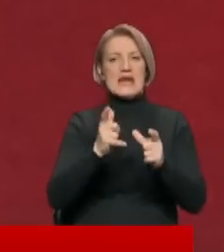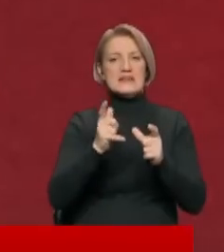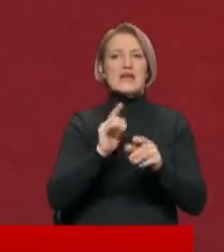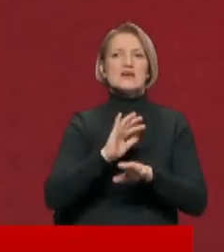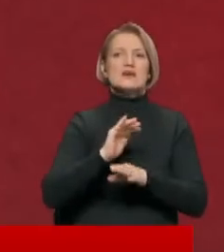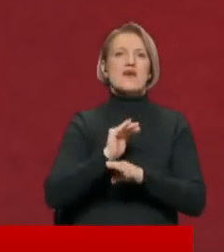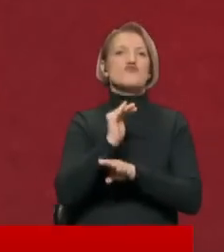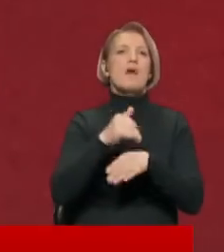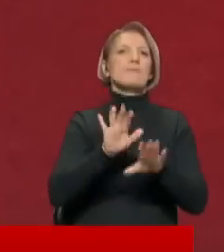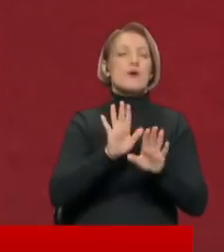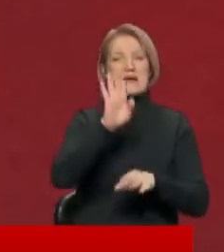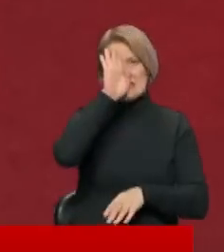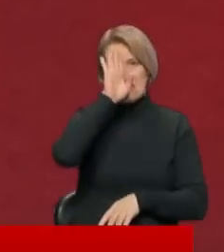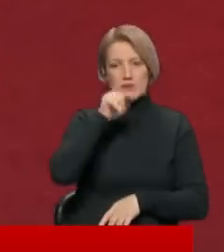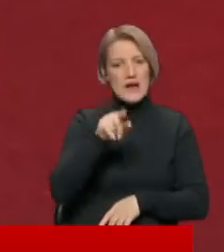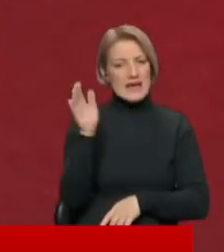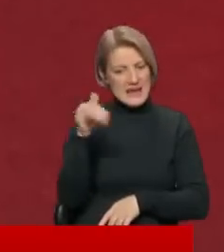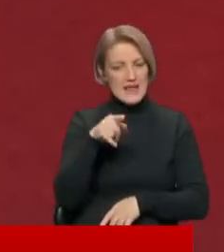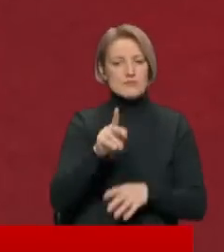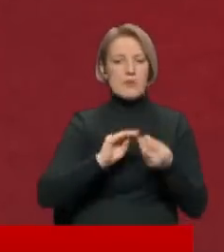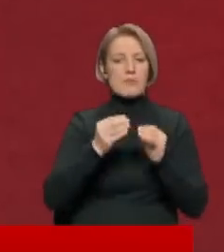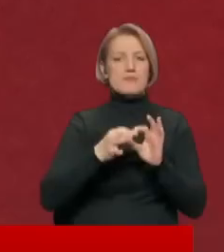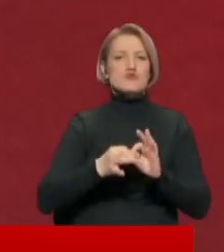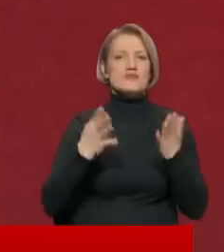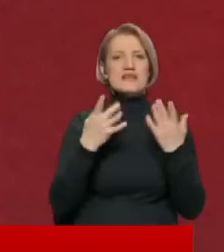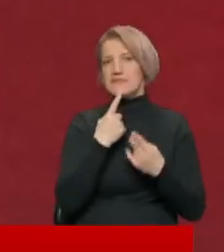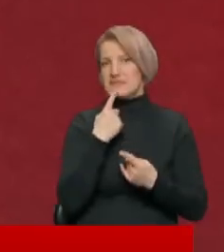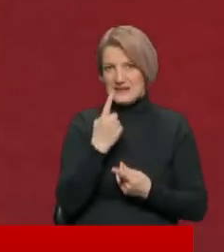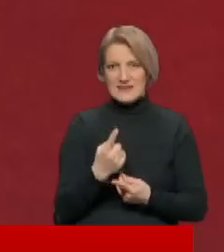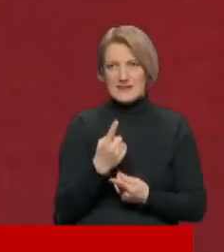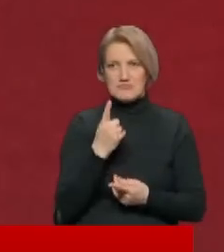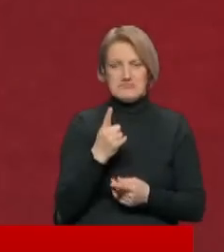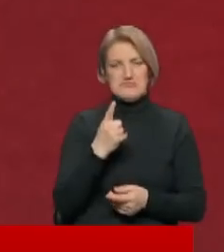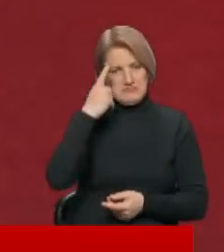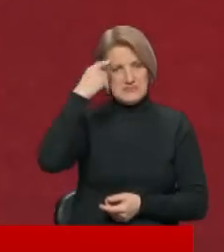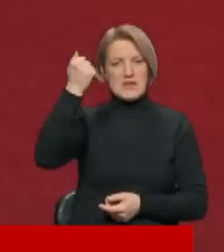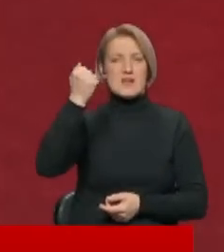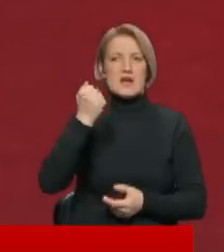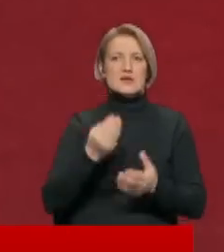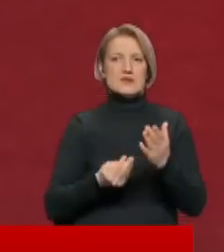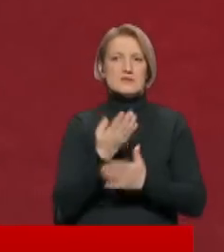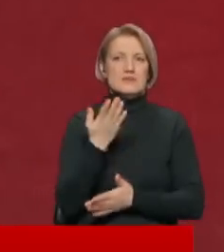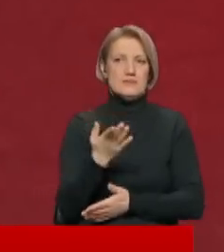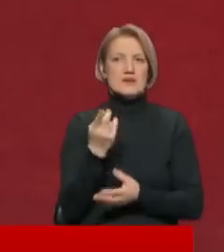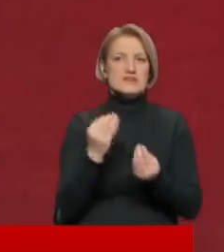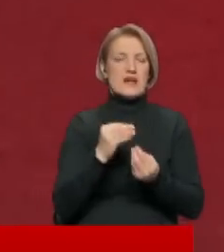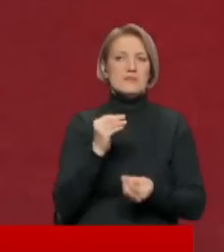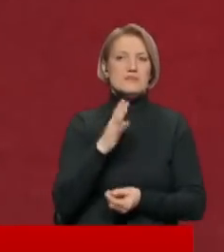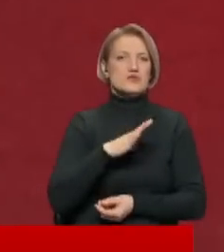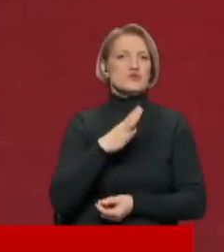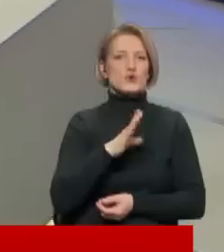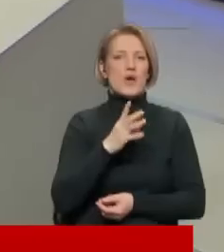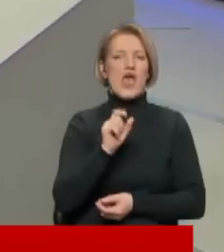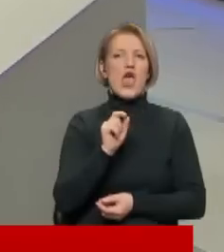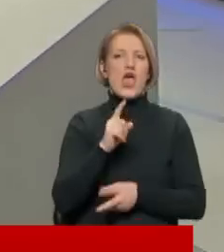yaşanmazken İstanbul'da Gelin bu meseleyi çözelim denildiğinde bir dirençle karşılaşılıyor Bu arada Eyüp Aksu